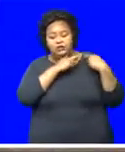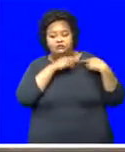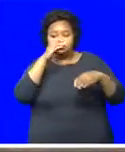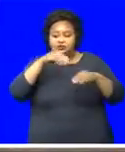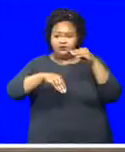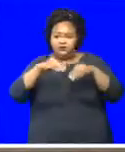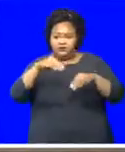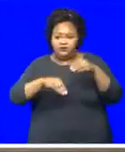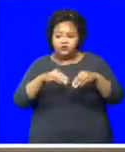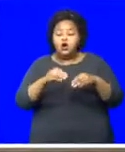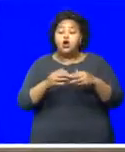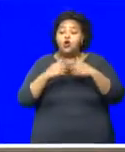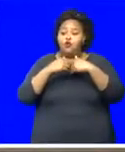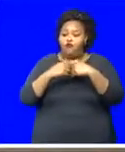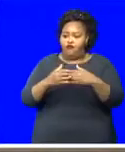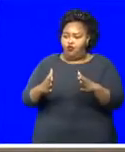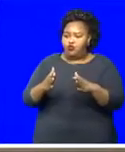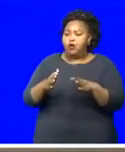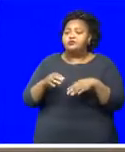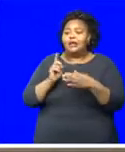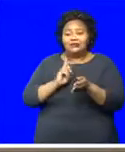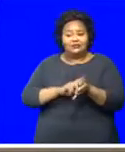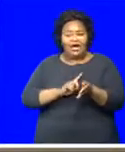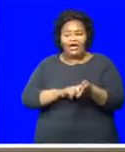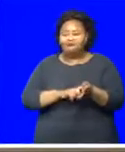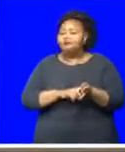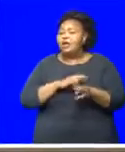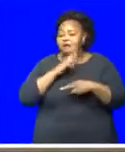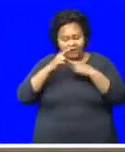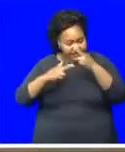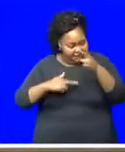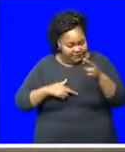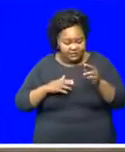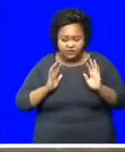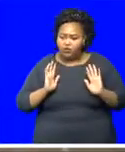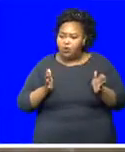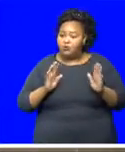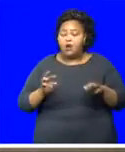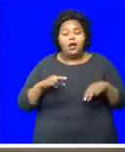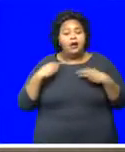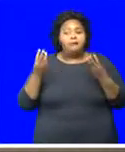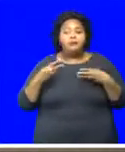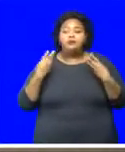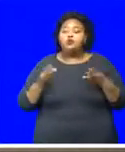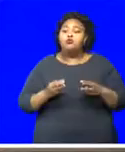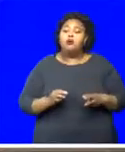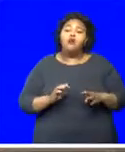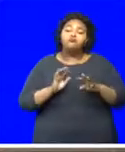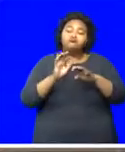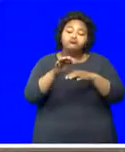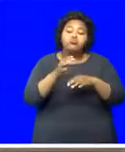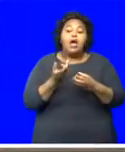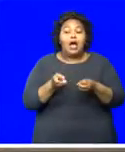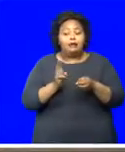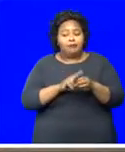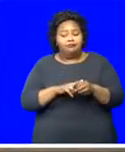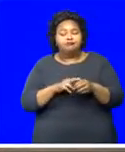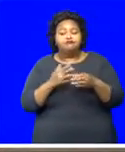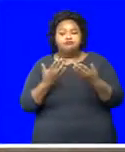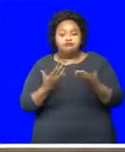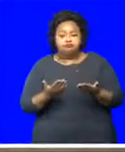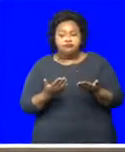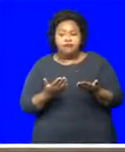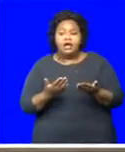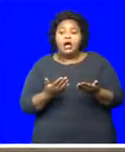basibambile lasikhona khona nje I think it's the biggest crowds that we are seeing in coming in so it was actually opened on time